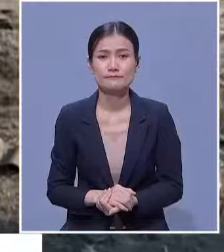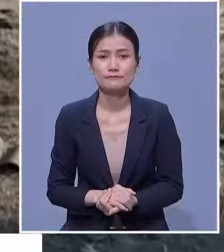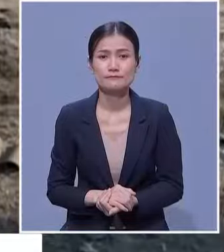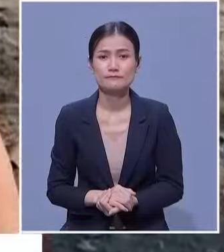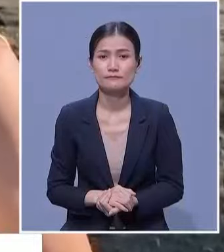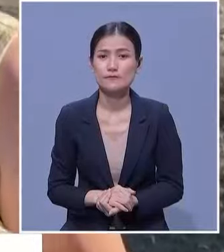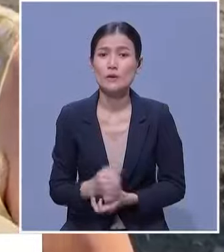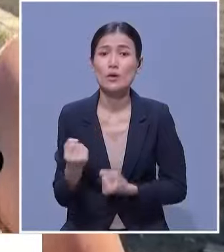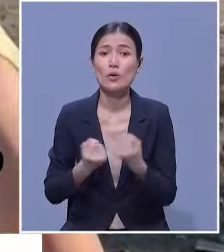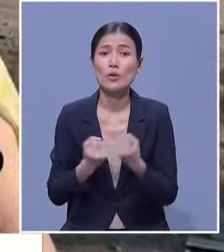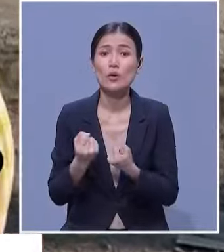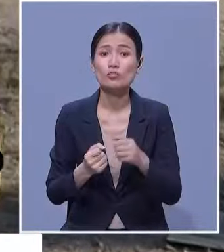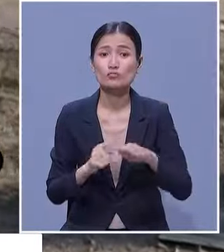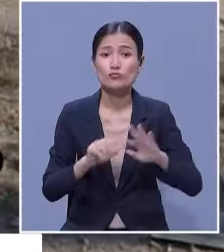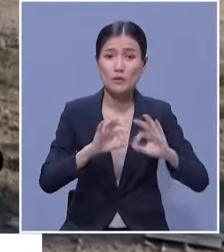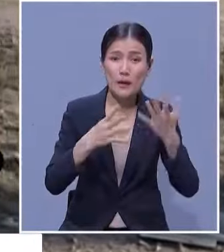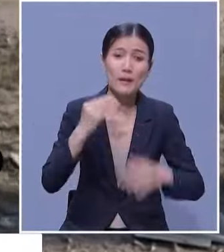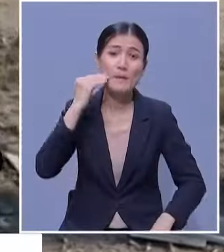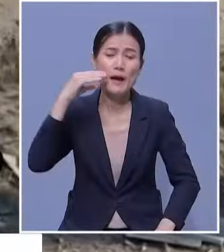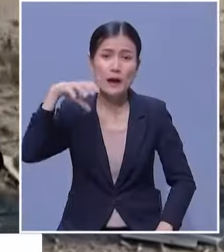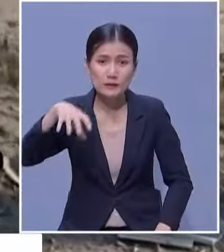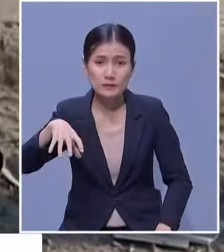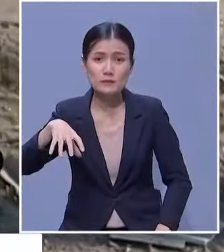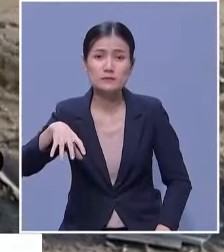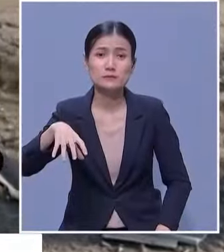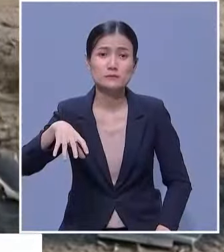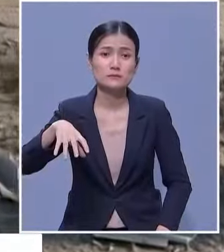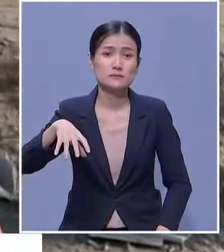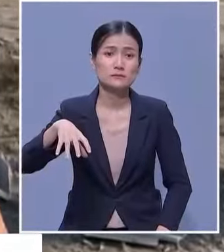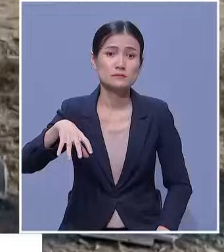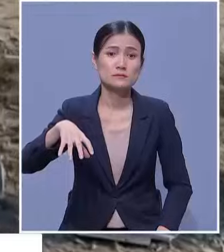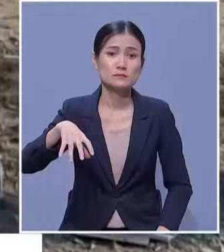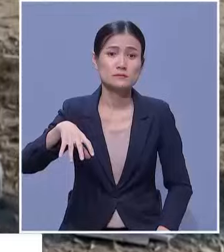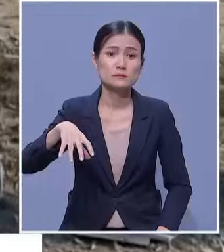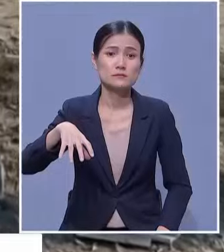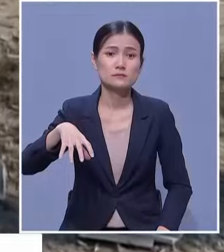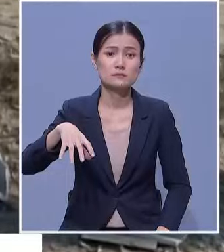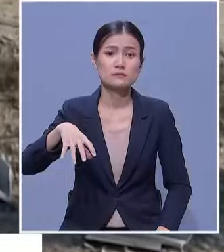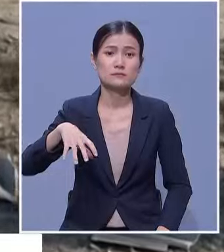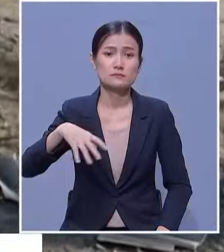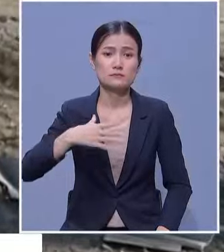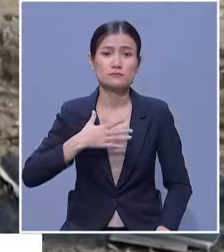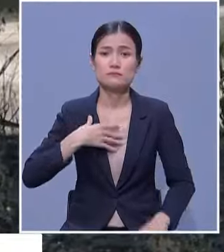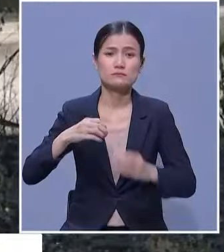U нас машина сгорела и вот это вот наш дом там все летняя кухня разрушена